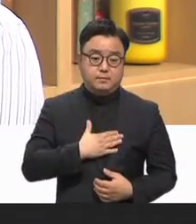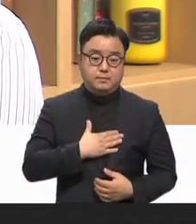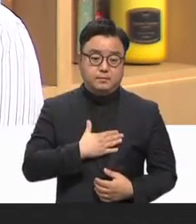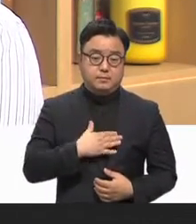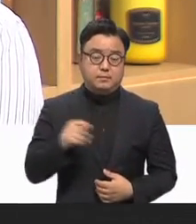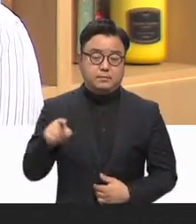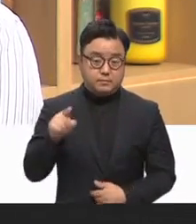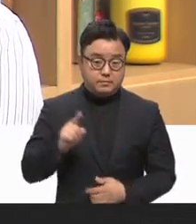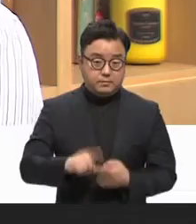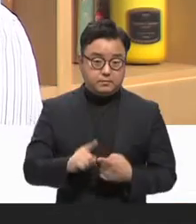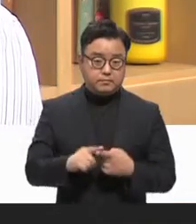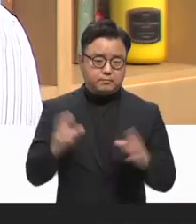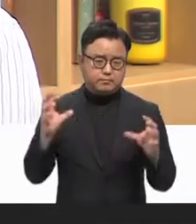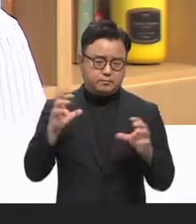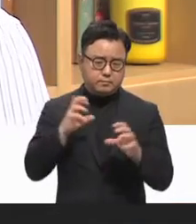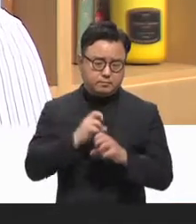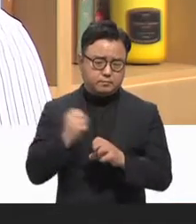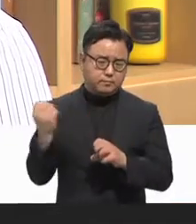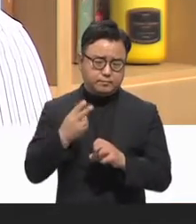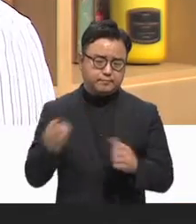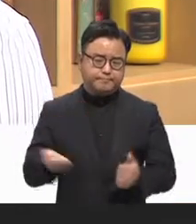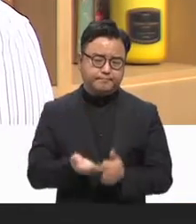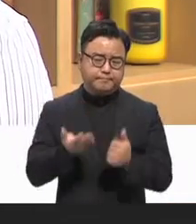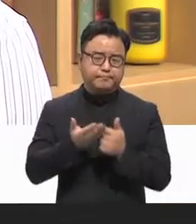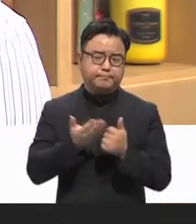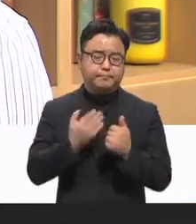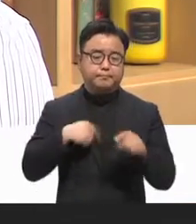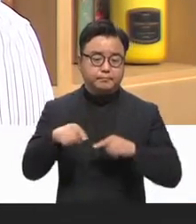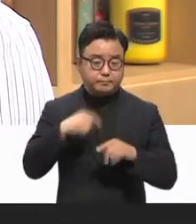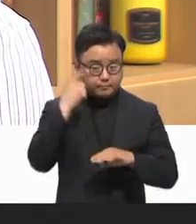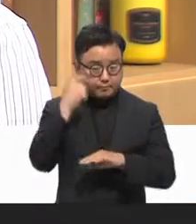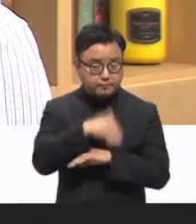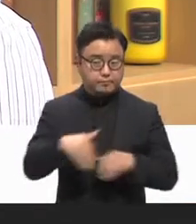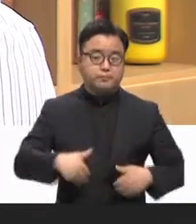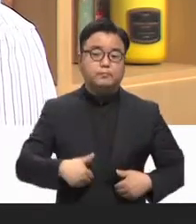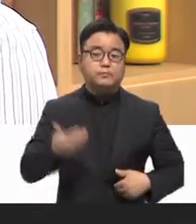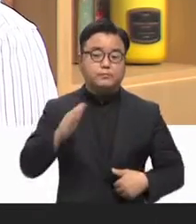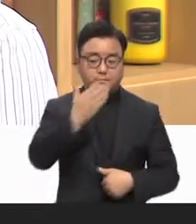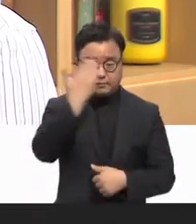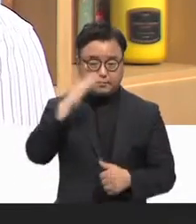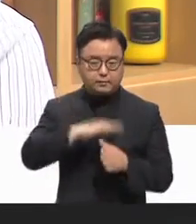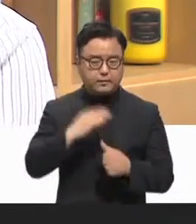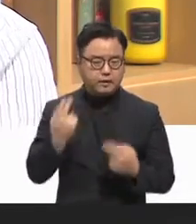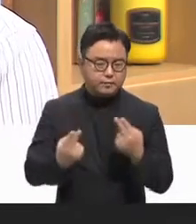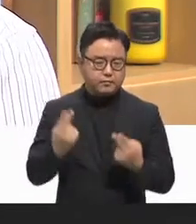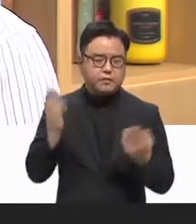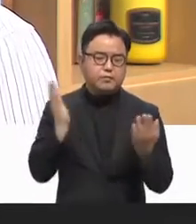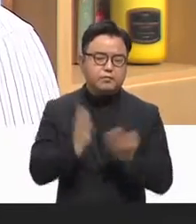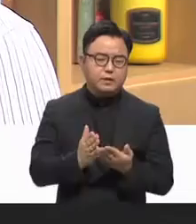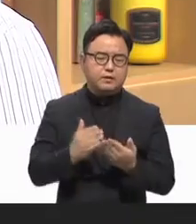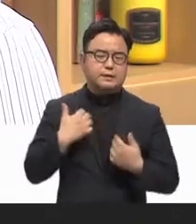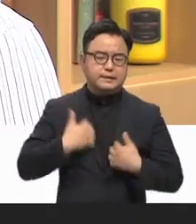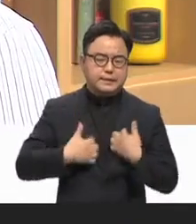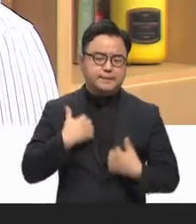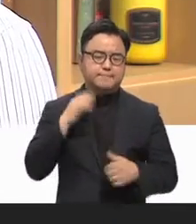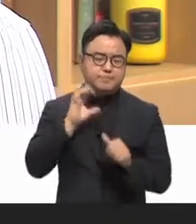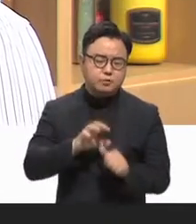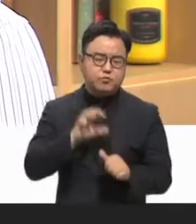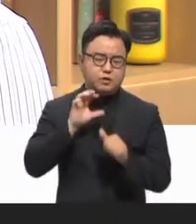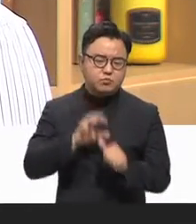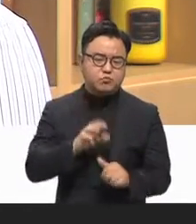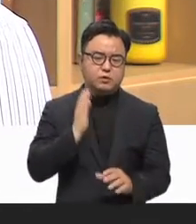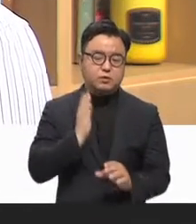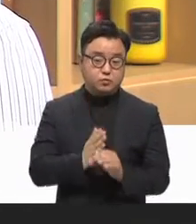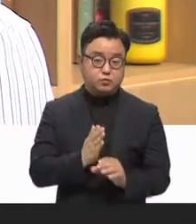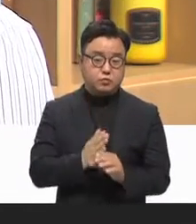깨닫고서이 지능 정책을 세워 줘야 되는데 청소년들에 비추어서 자꾸 게임을 규제를 하다 보니까